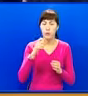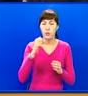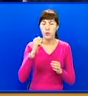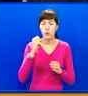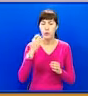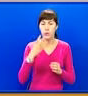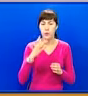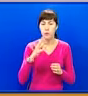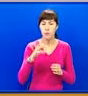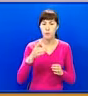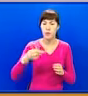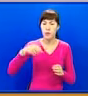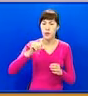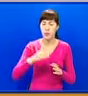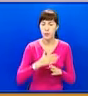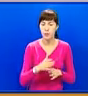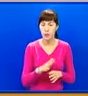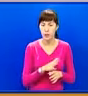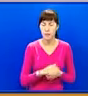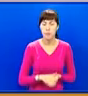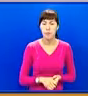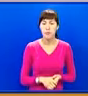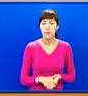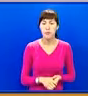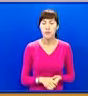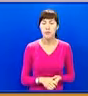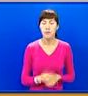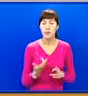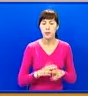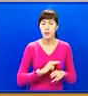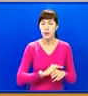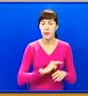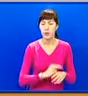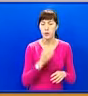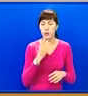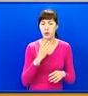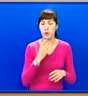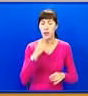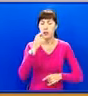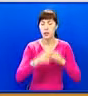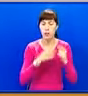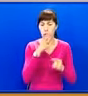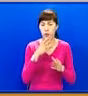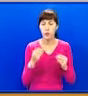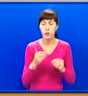миллиард теңге жұмсалады. Необходимые для реализации предлагаемые модели. Бұл жұмыстарды жүзеге асыру үшін келер жылы